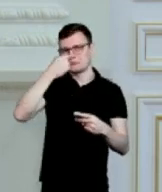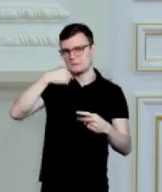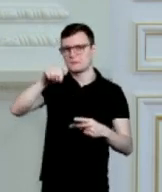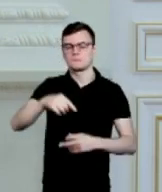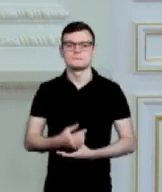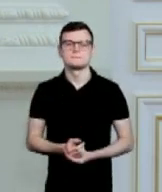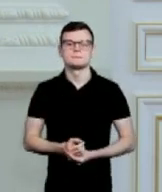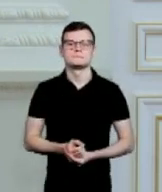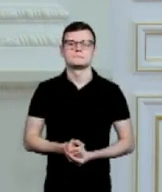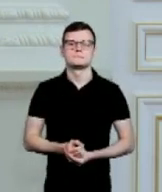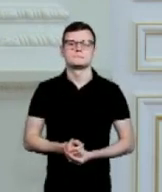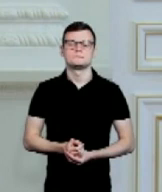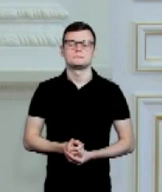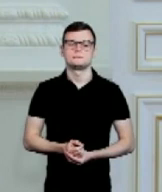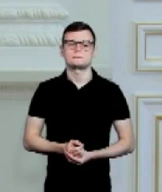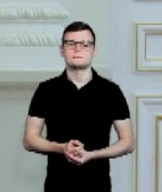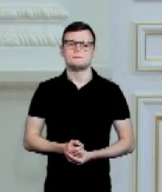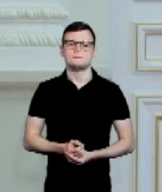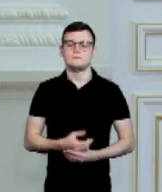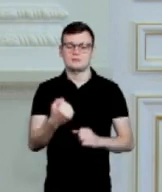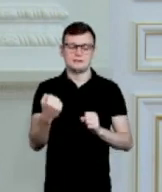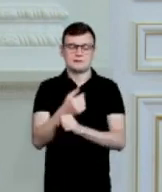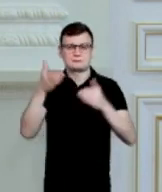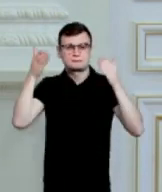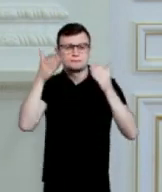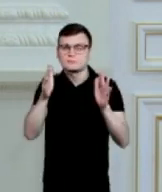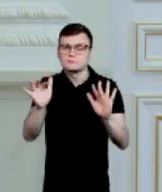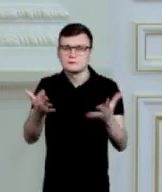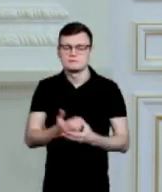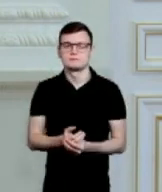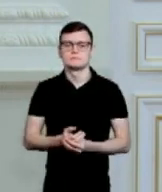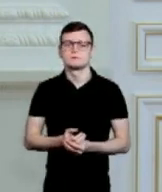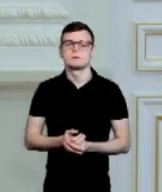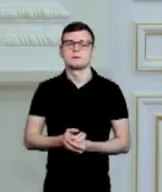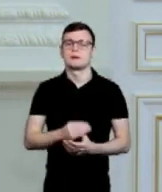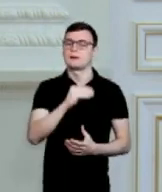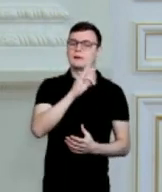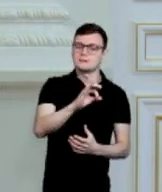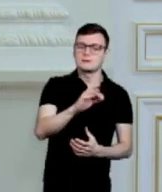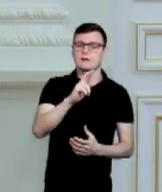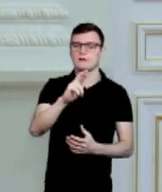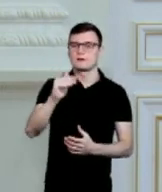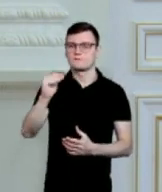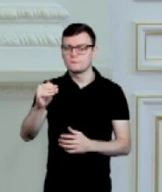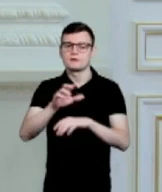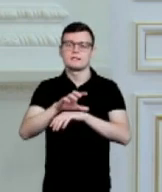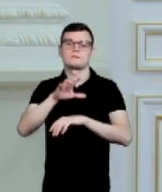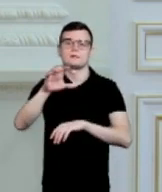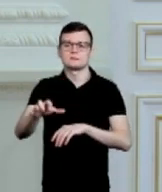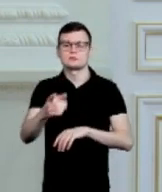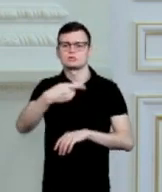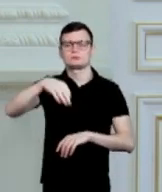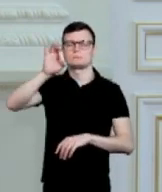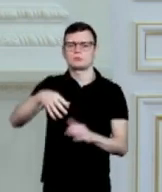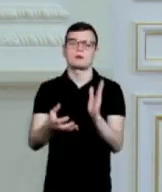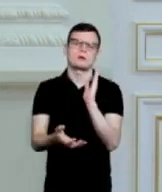metu. Turime susimti ir padaryti, kad ES RRF investicijos pilna apimtimi